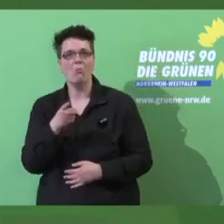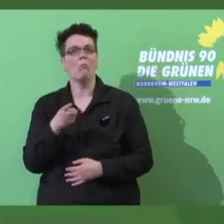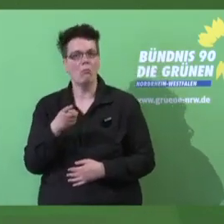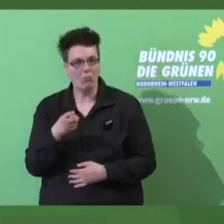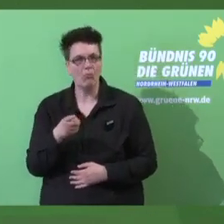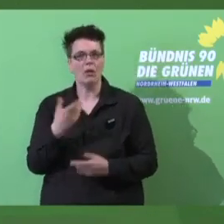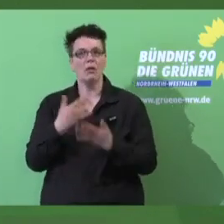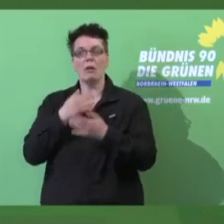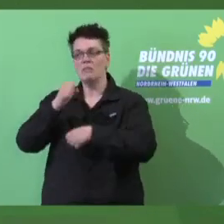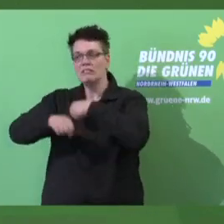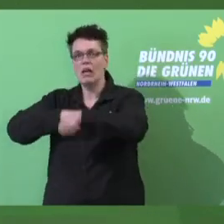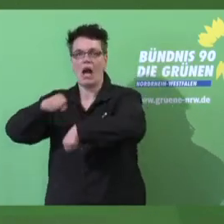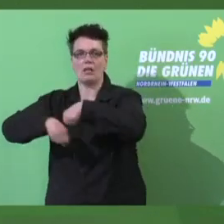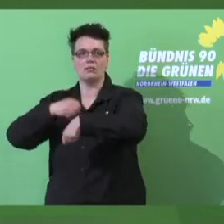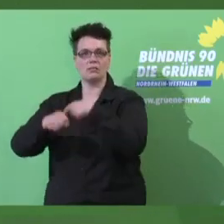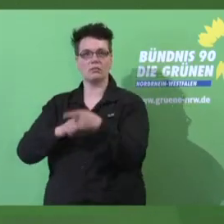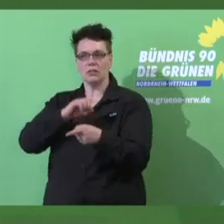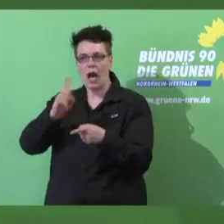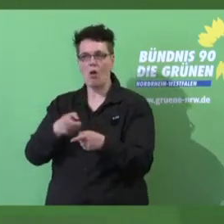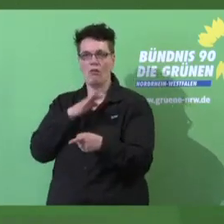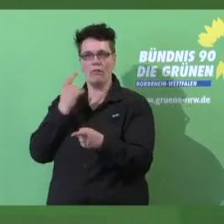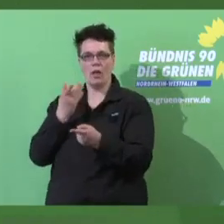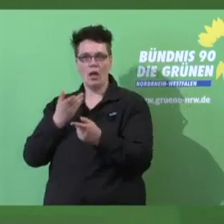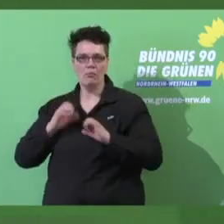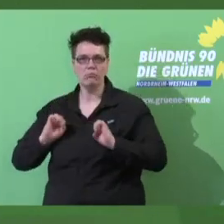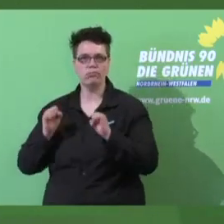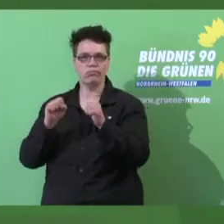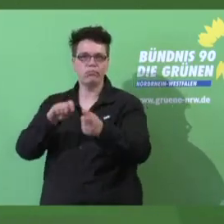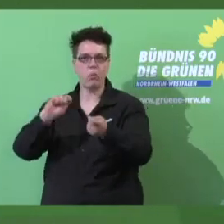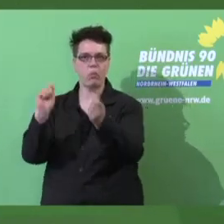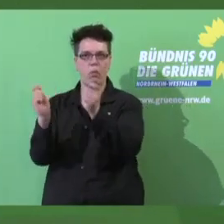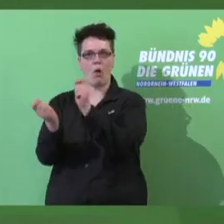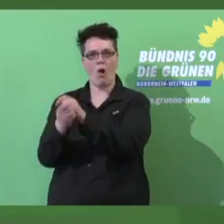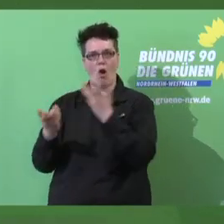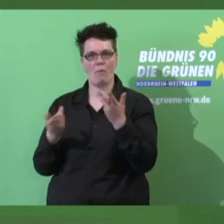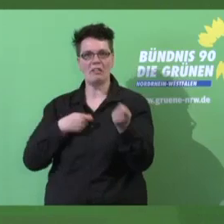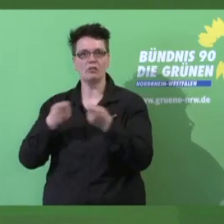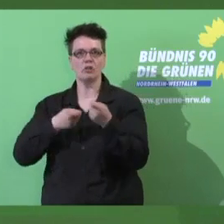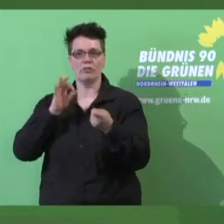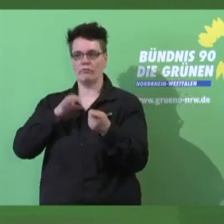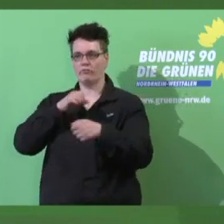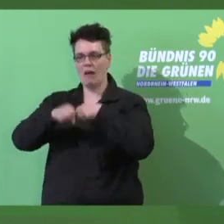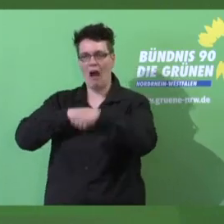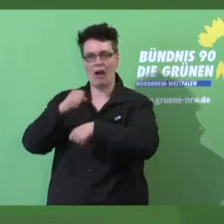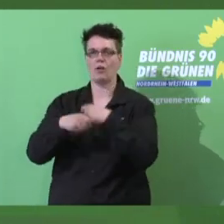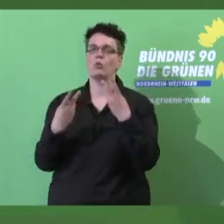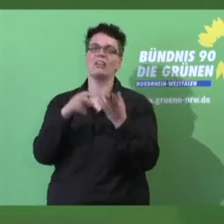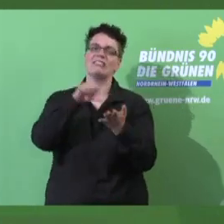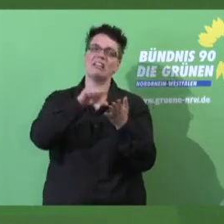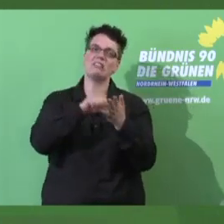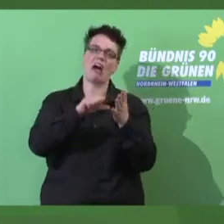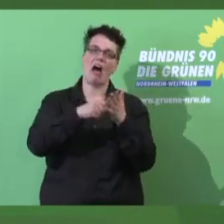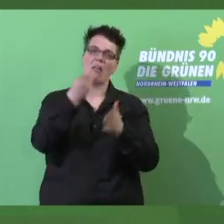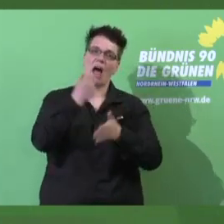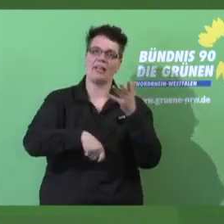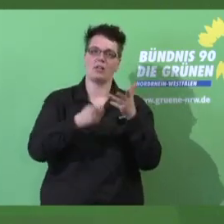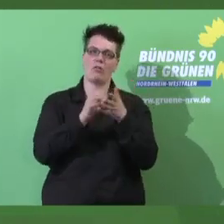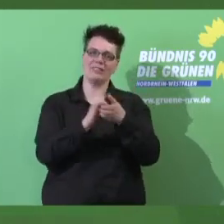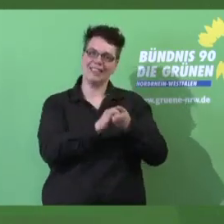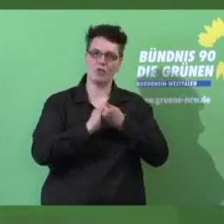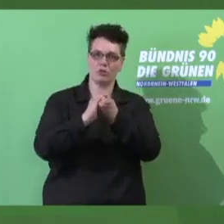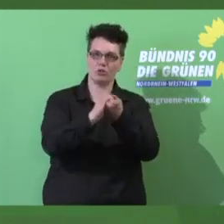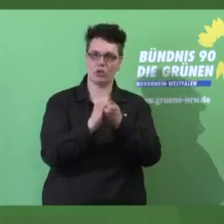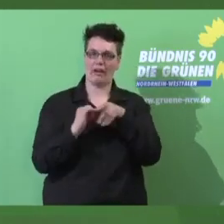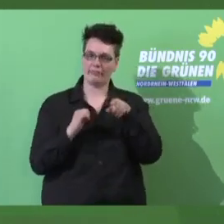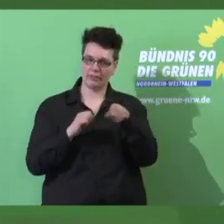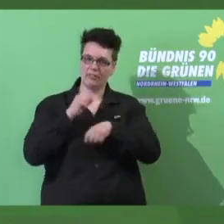sich im Radverkehrsbereich tut, die Fahrradläden, die zentralen Einkaufsgenossenschaften bei den Radhändlern, die